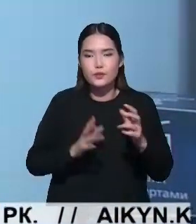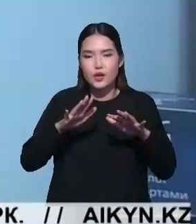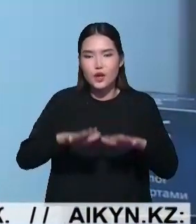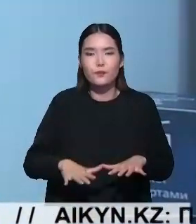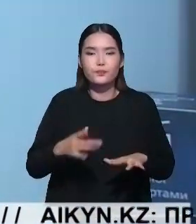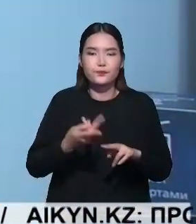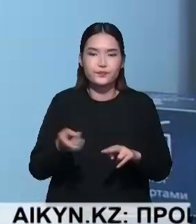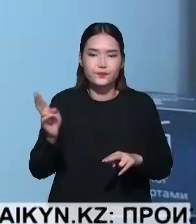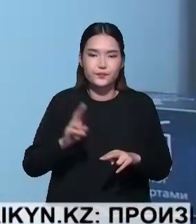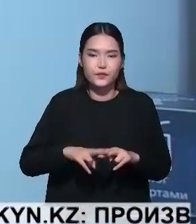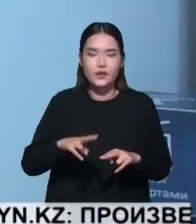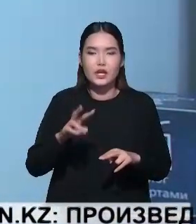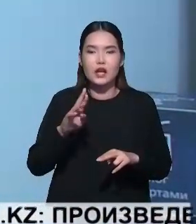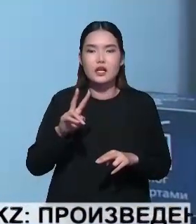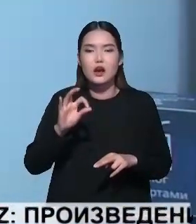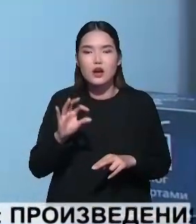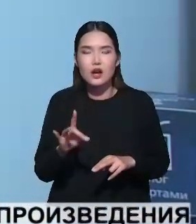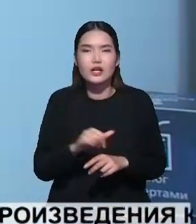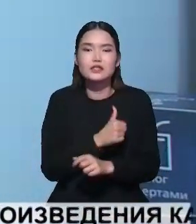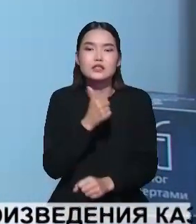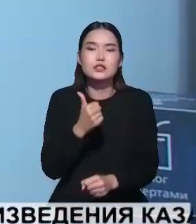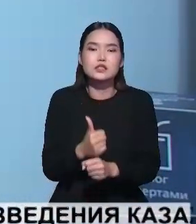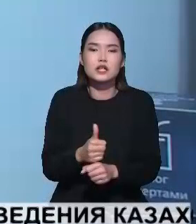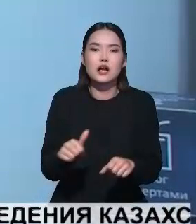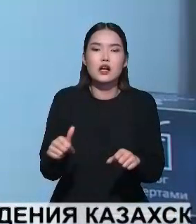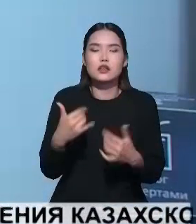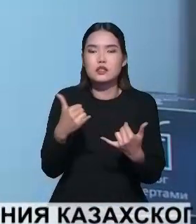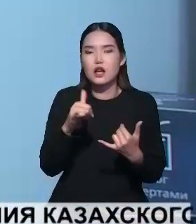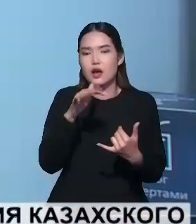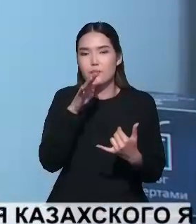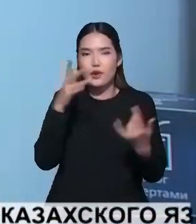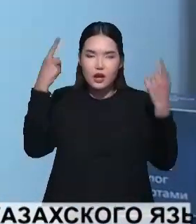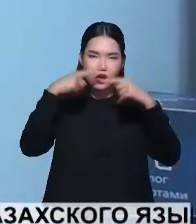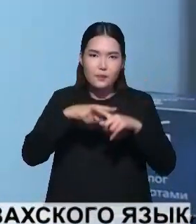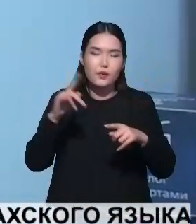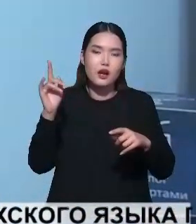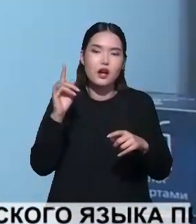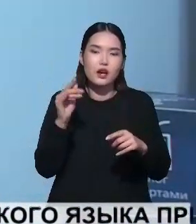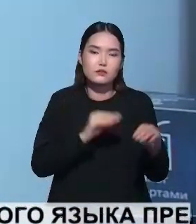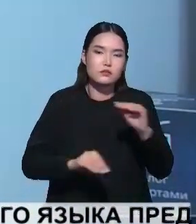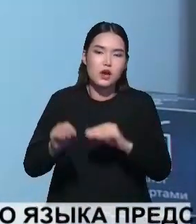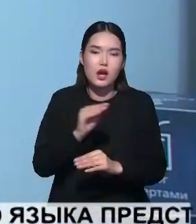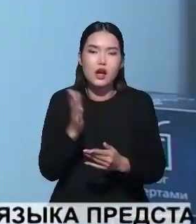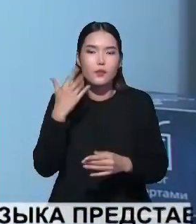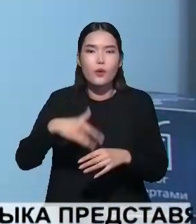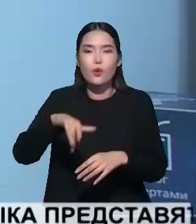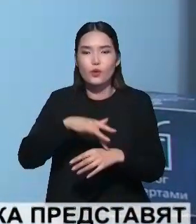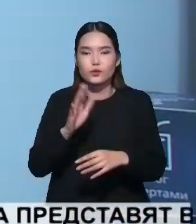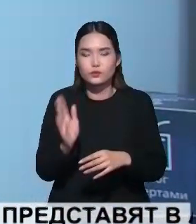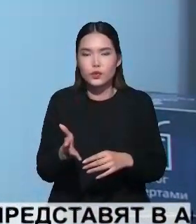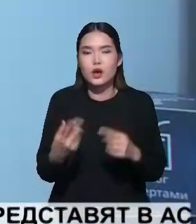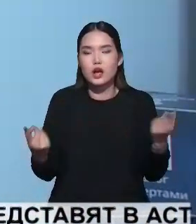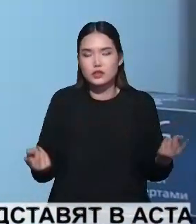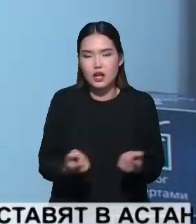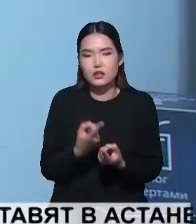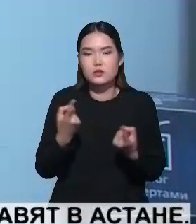на данный момент проект – это в Павлодаре. Когда он заработает, то, естественно, добавится еще несколько тонн золота